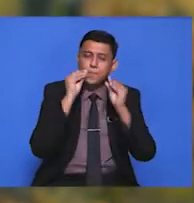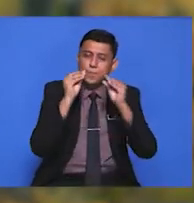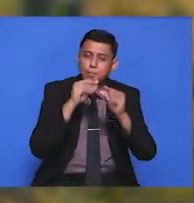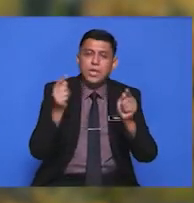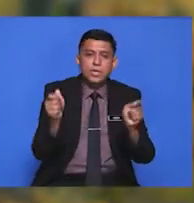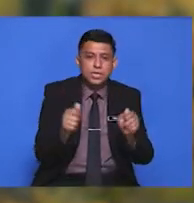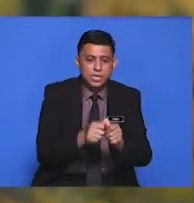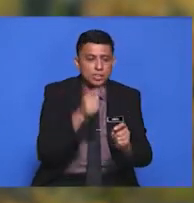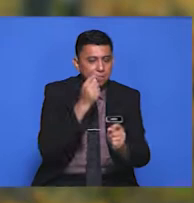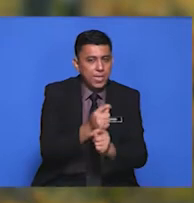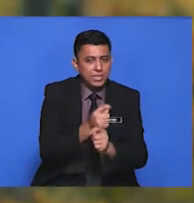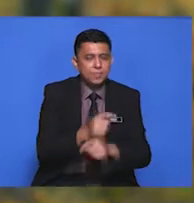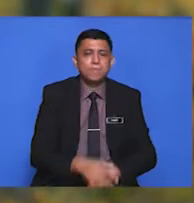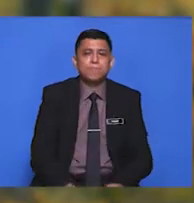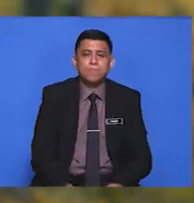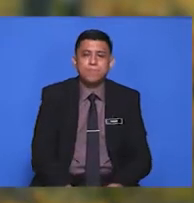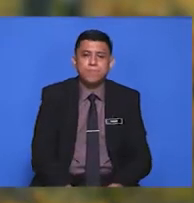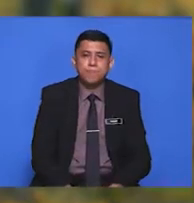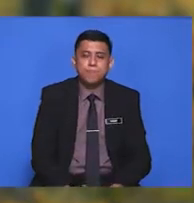dengan tepat.